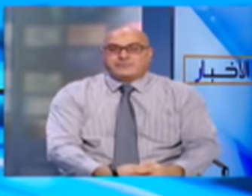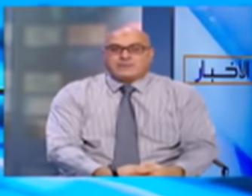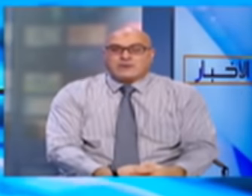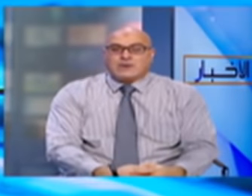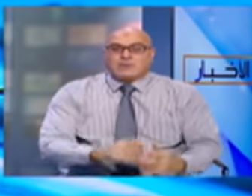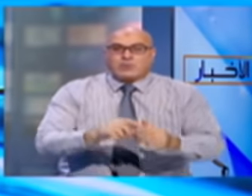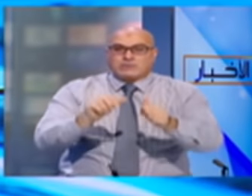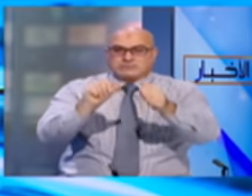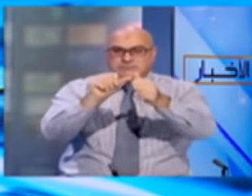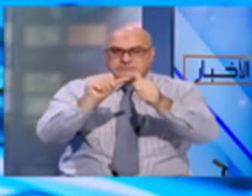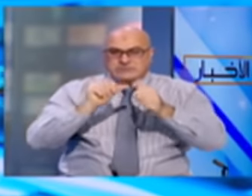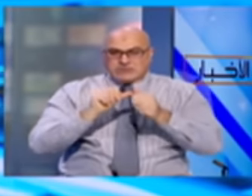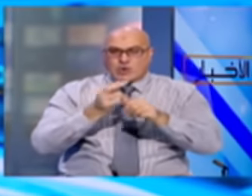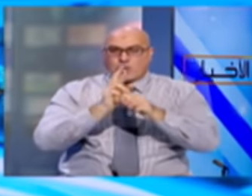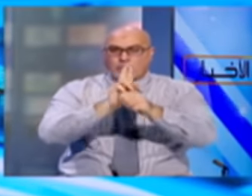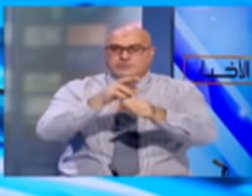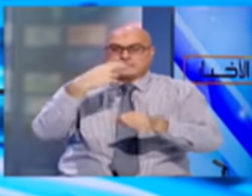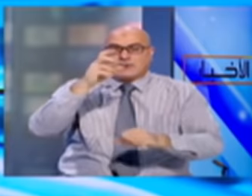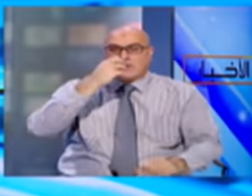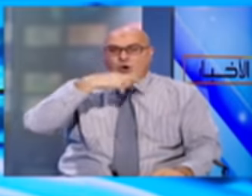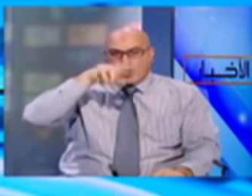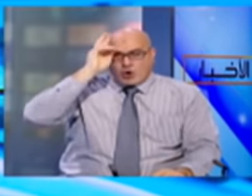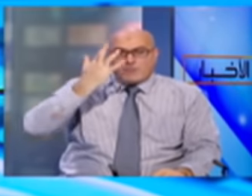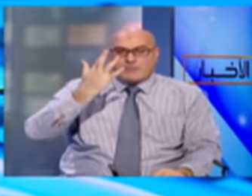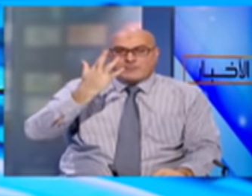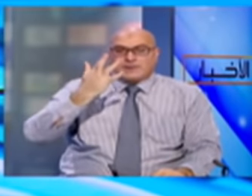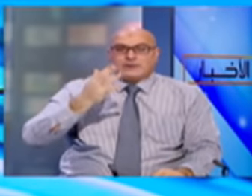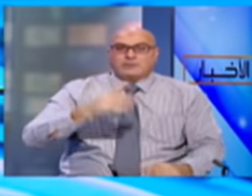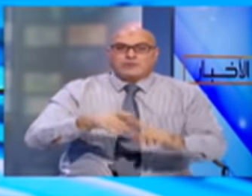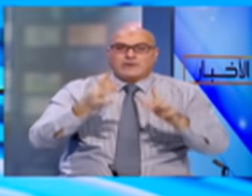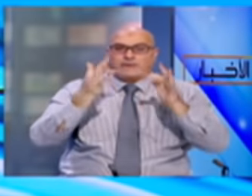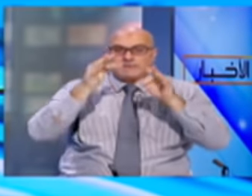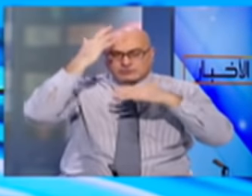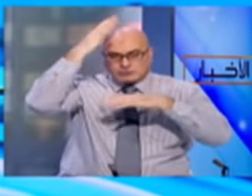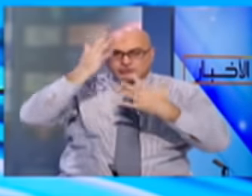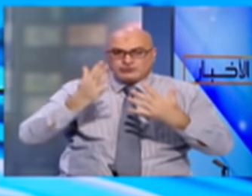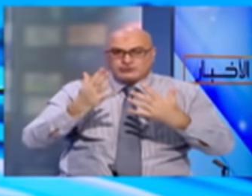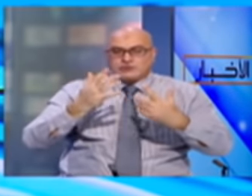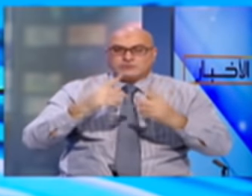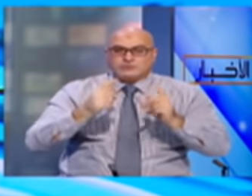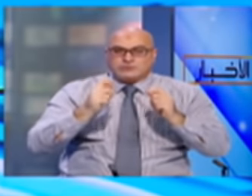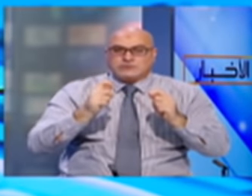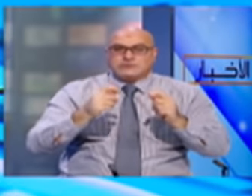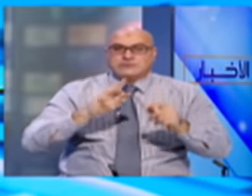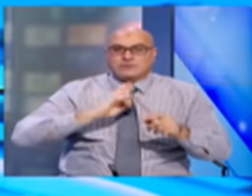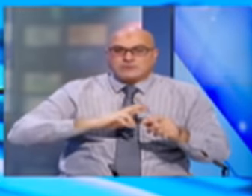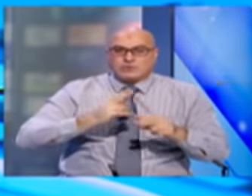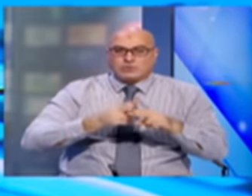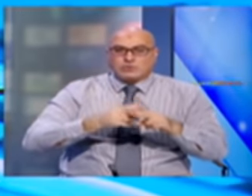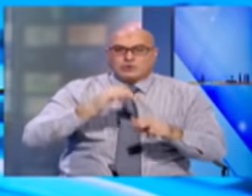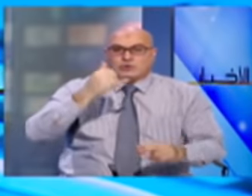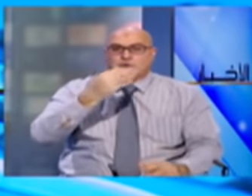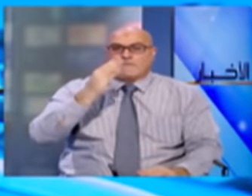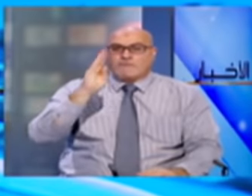مناصفة مع الممثل السامي للاتحاد الأوروبي لشؤون الخارجية والسياسة الأمنية جوزيف